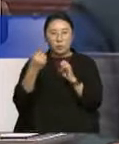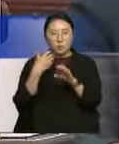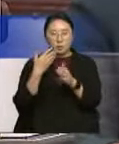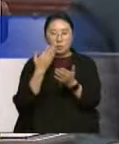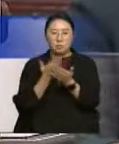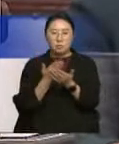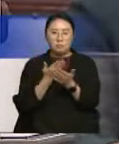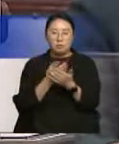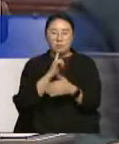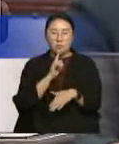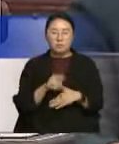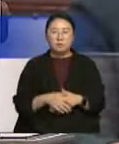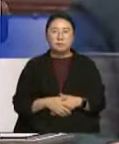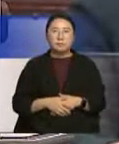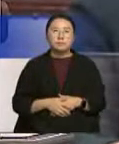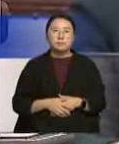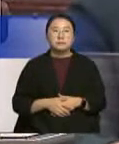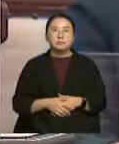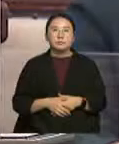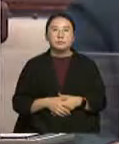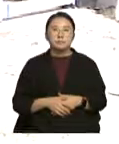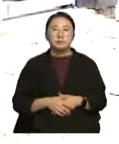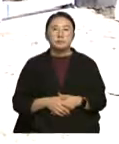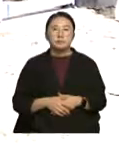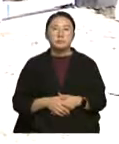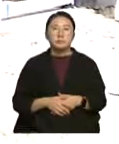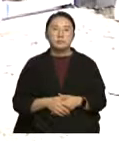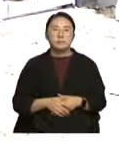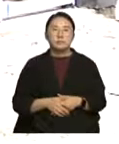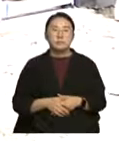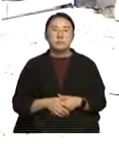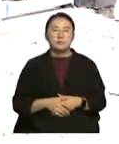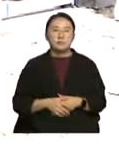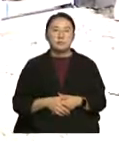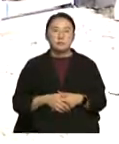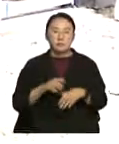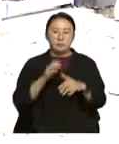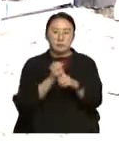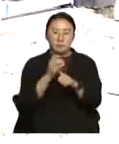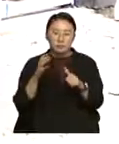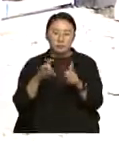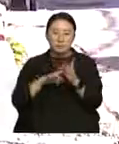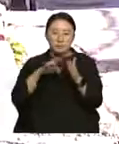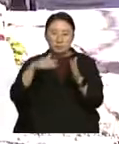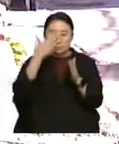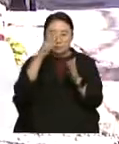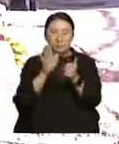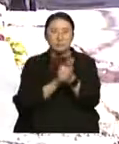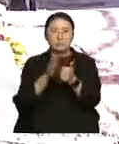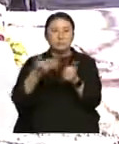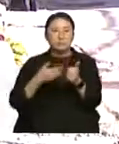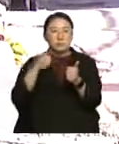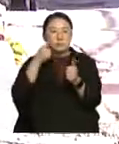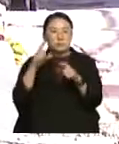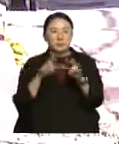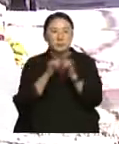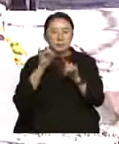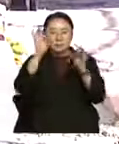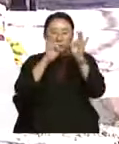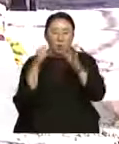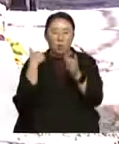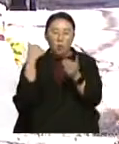검토하여 실행할 것을 주문합니다. 기한이 지났더라도 세금 감면 혜택을 받지 못한 시민을